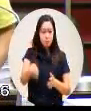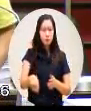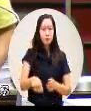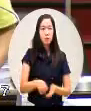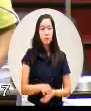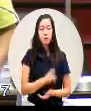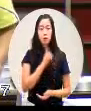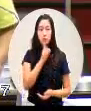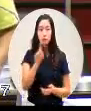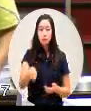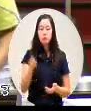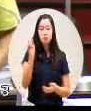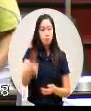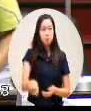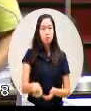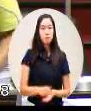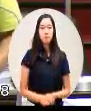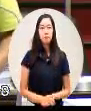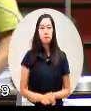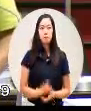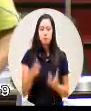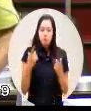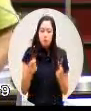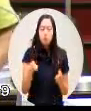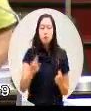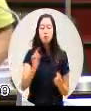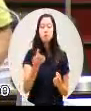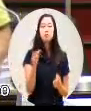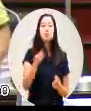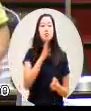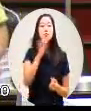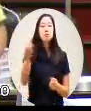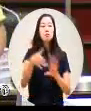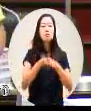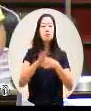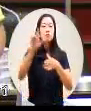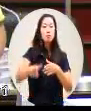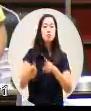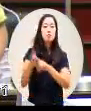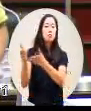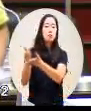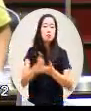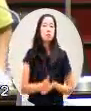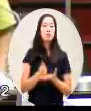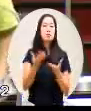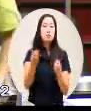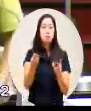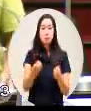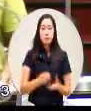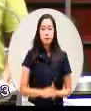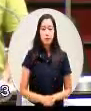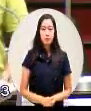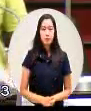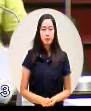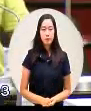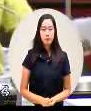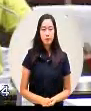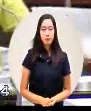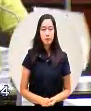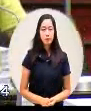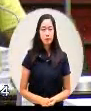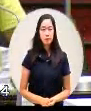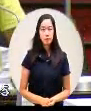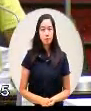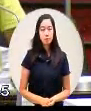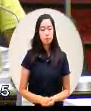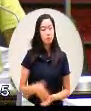以啊。这个原因是起刘达老师亚平理事长，我